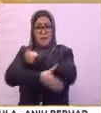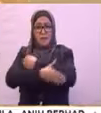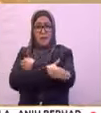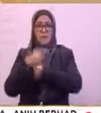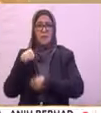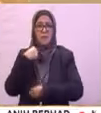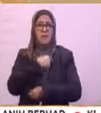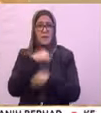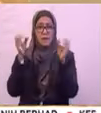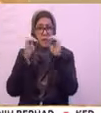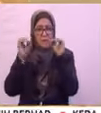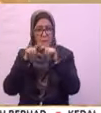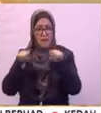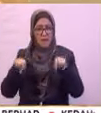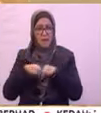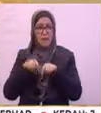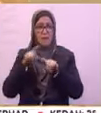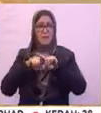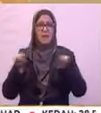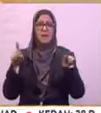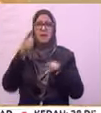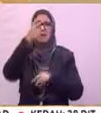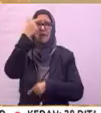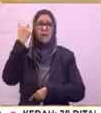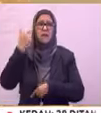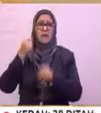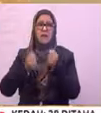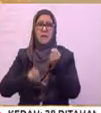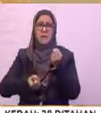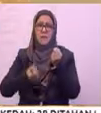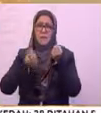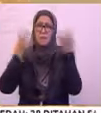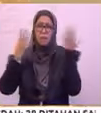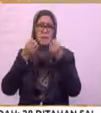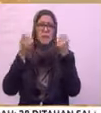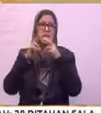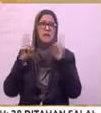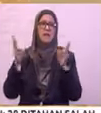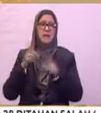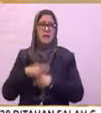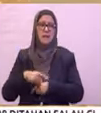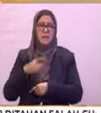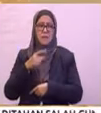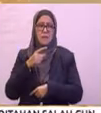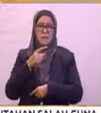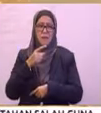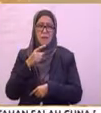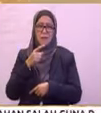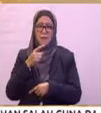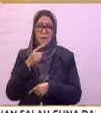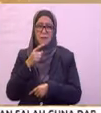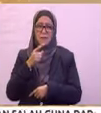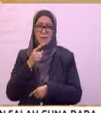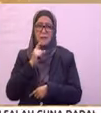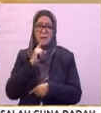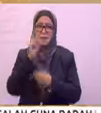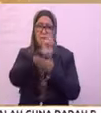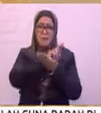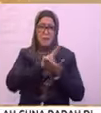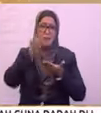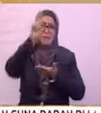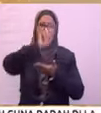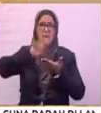banyak sangat graduates. Itu saya cukup sedih. Bila mendengarkan banyak universiti